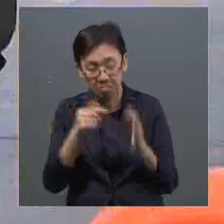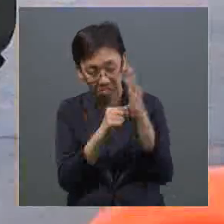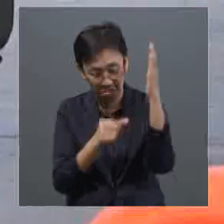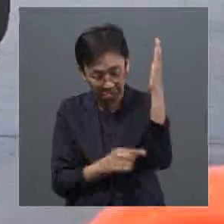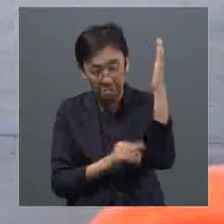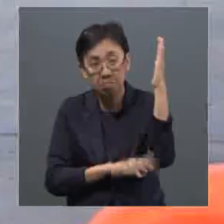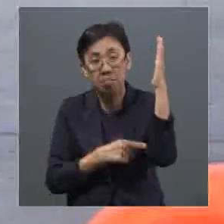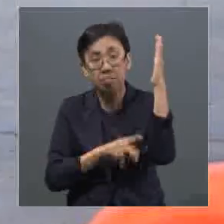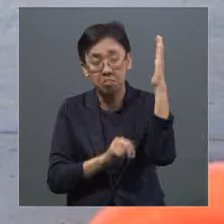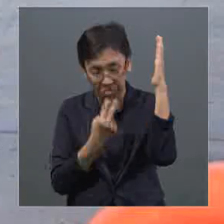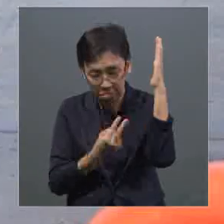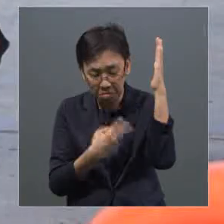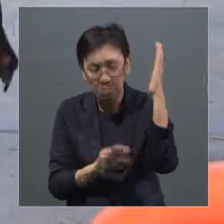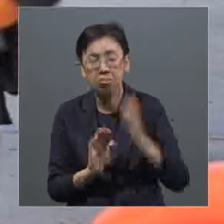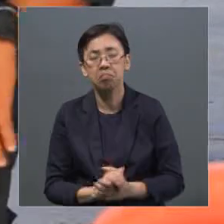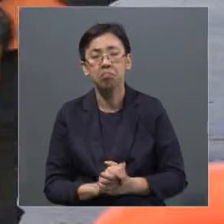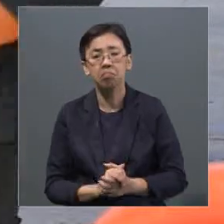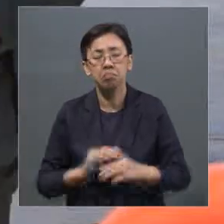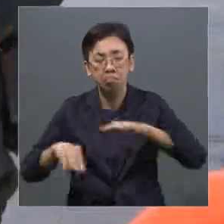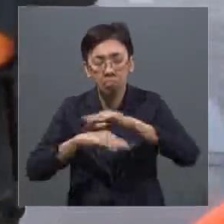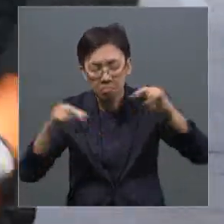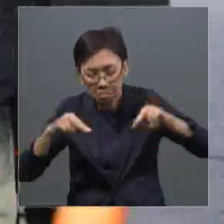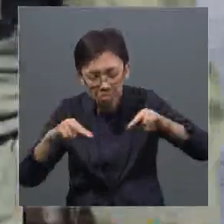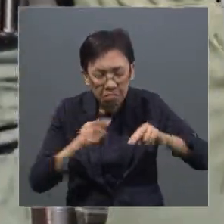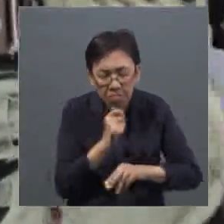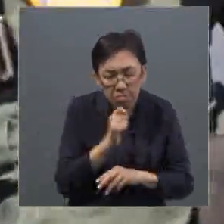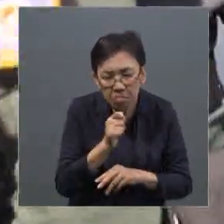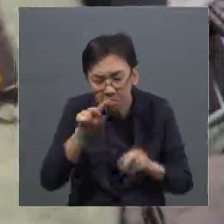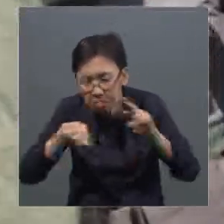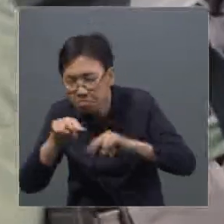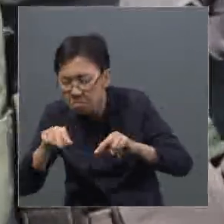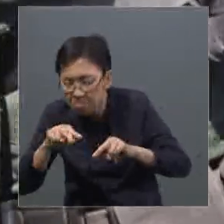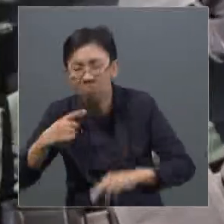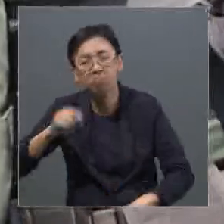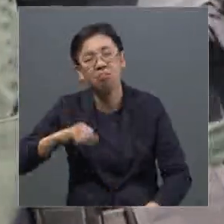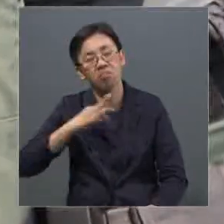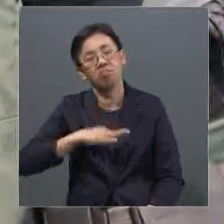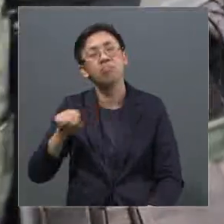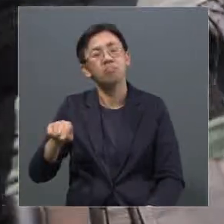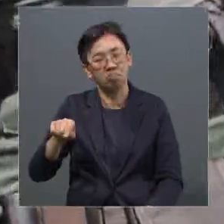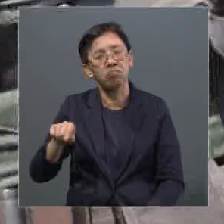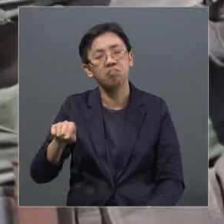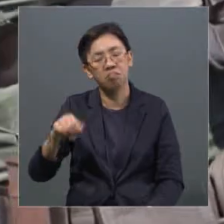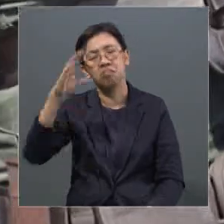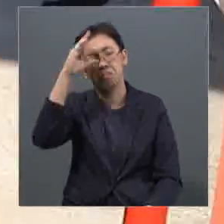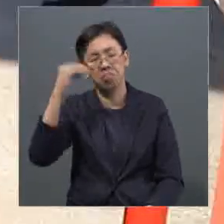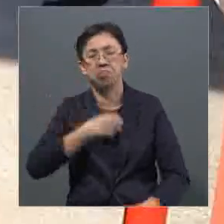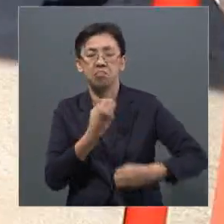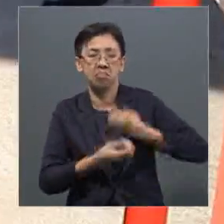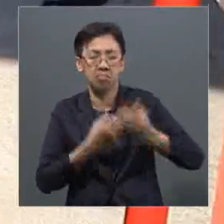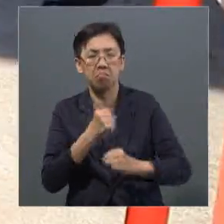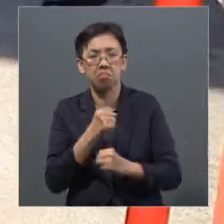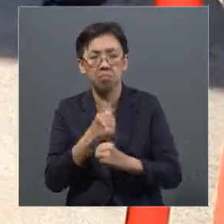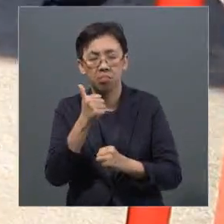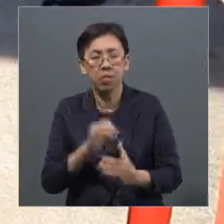จังหวัดปัตตานีและจากการสืบพยานทั้งหมดนะศาลจึงเห็นว่ามีมีสิทธิ์ที่คุณชวนจะให้ความเห็นวิพากษ์วิจารณได้ผู้